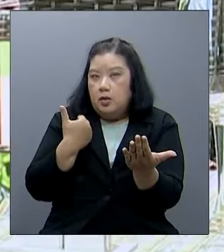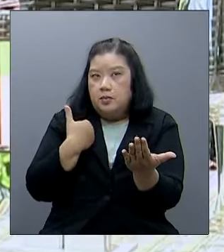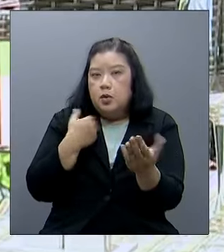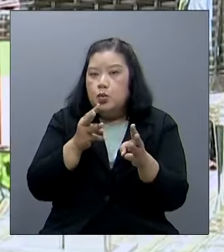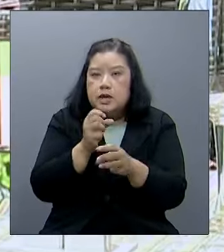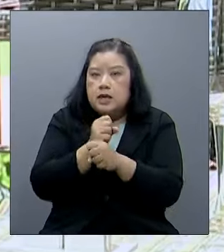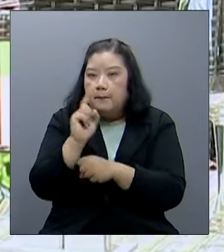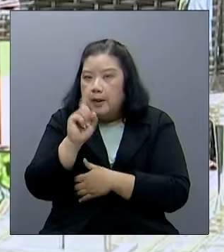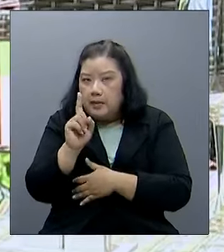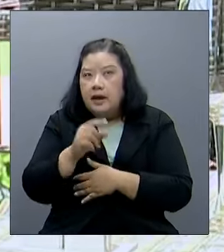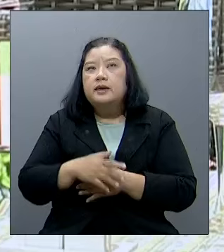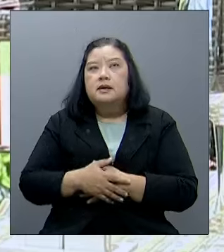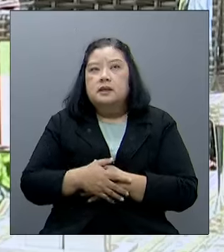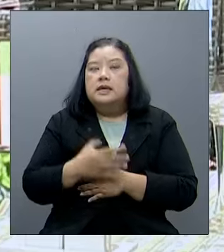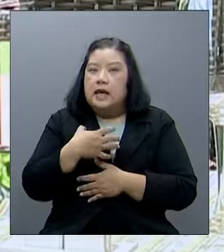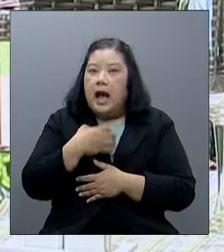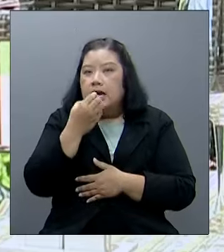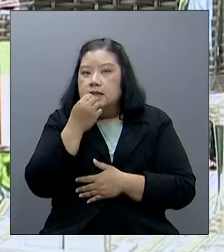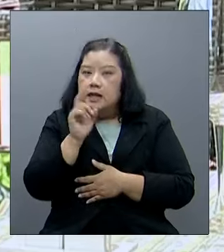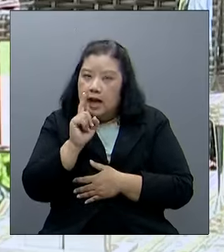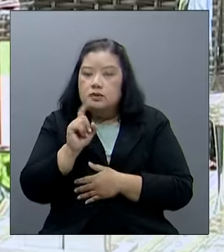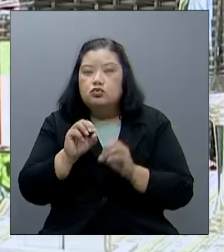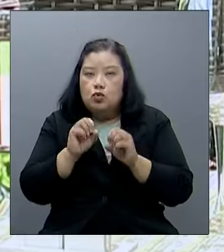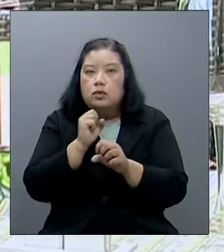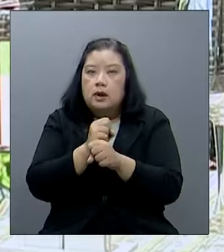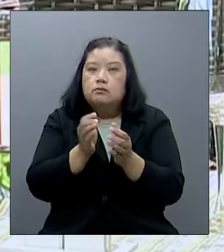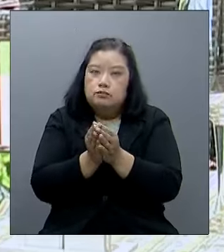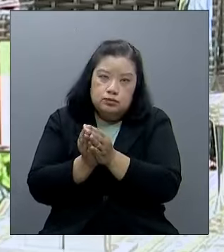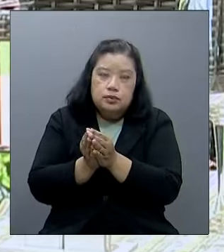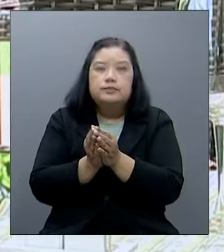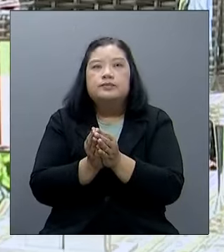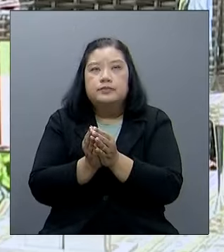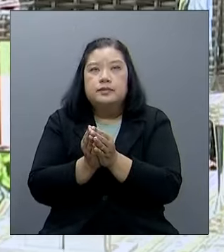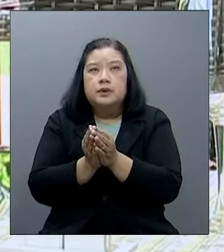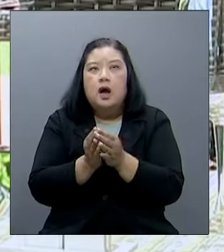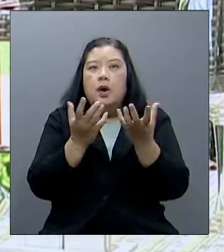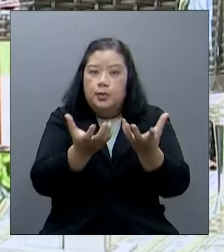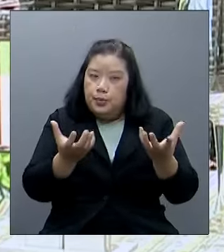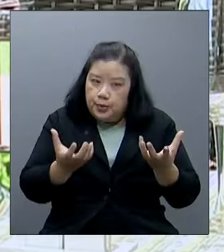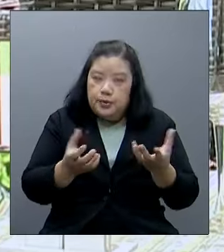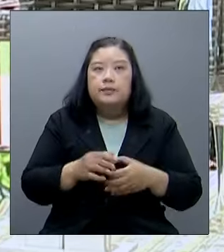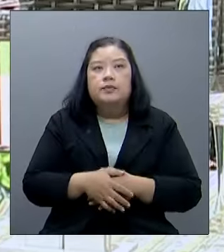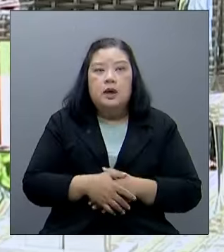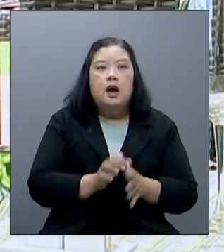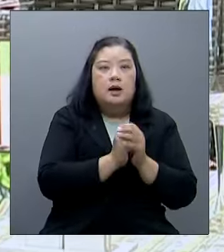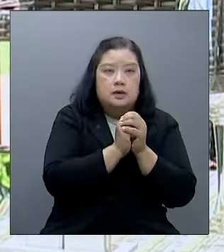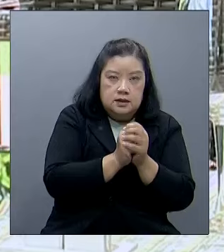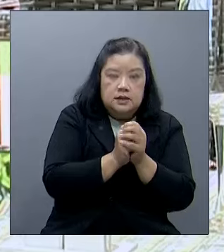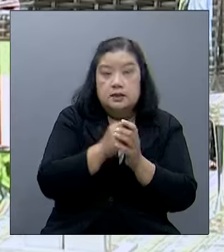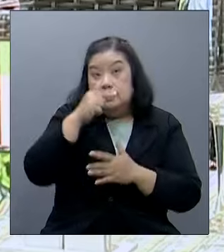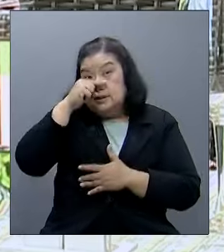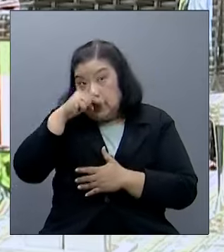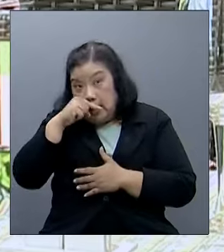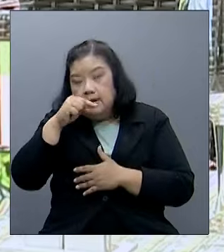การทำแบบไหนอาหารแบบไหนนะครับให้รู้จักถึงความแตกต่างของอาหารต่างๆเช่นอาหารจีนอาหารไทยหรืออาหารอีส